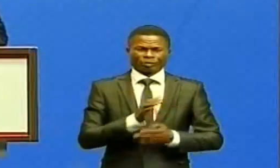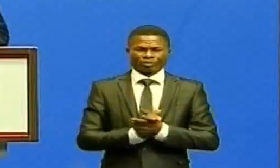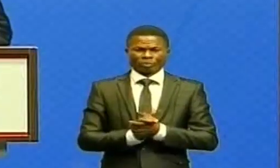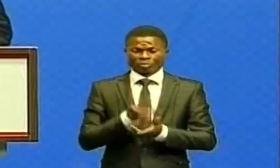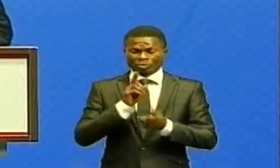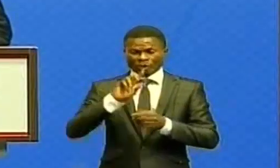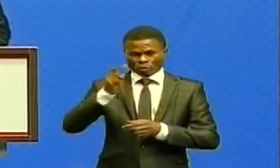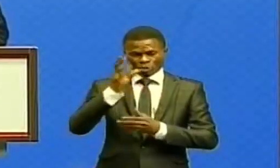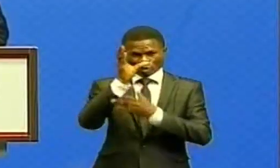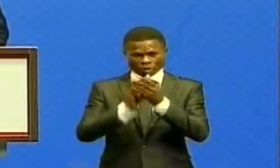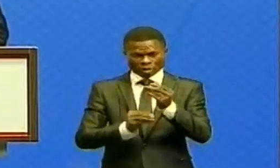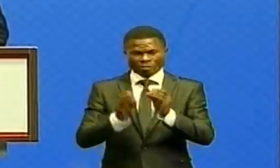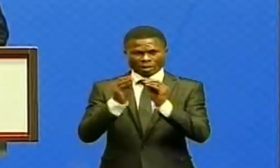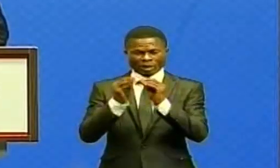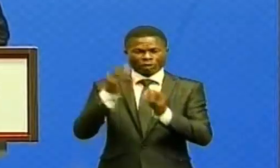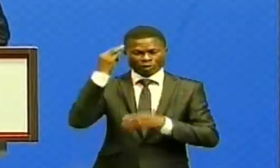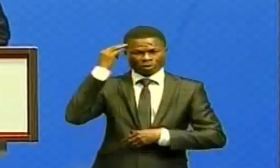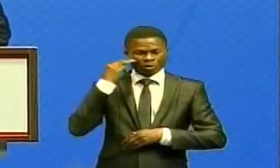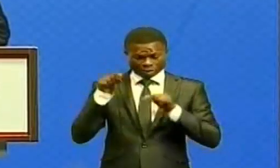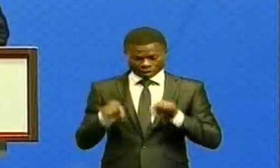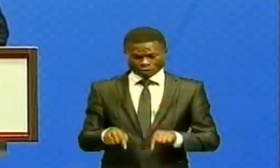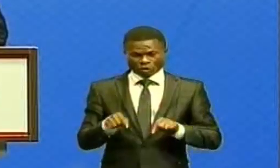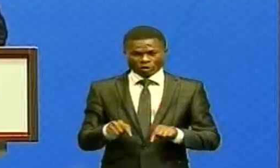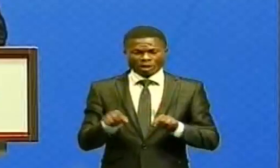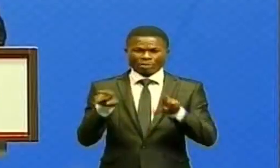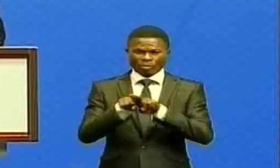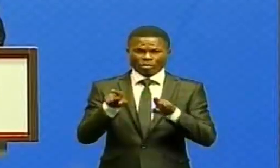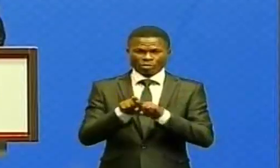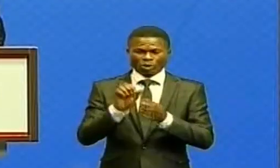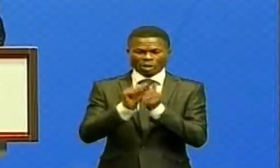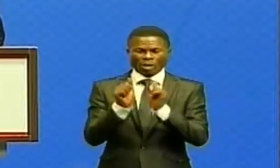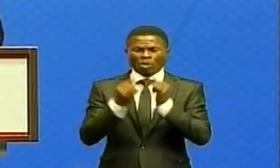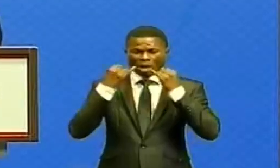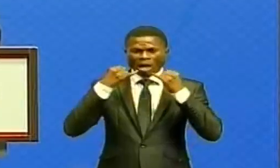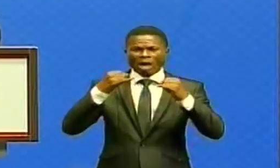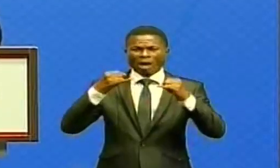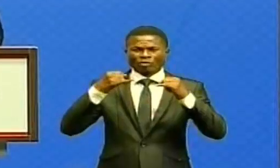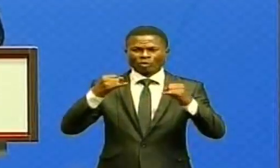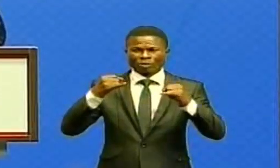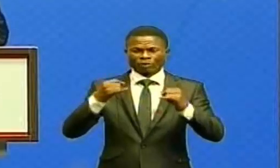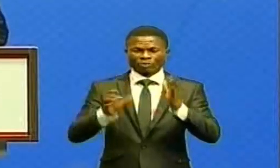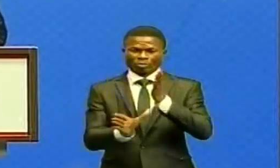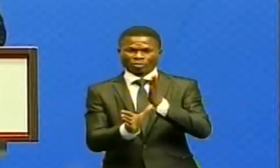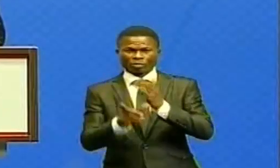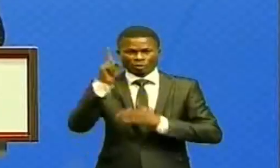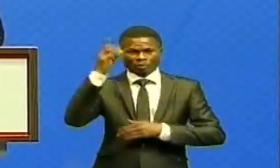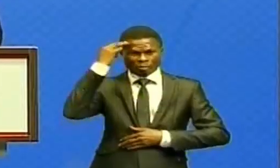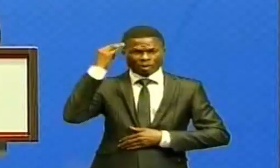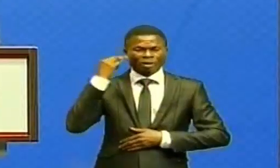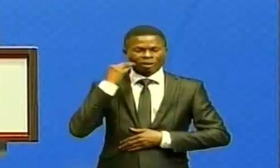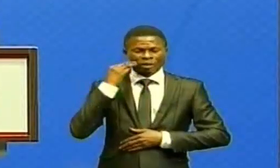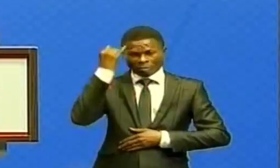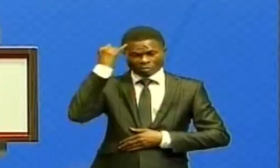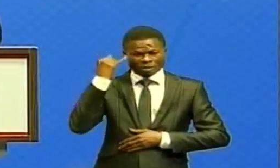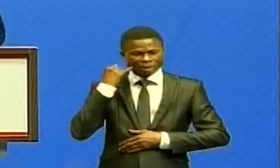Abordant le deuxième chapitre du Conseil de ministres des séjours relatif aux points d'information, le vice-premier ministre,